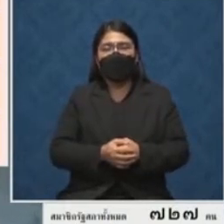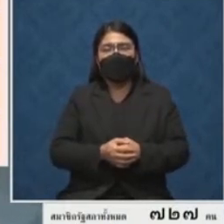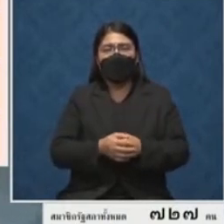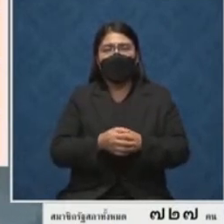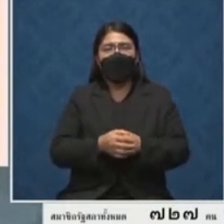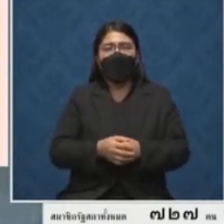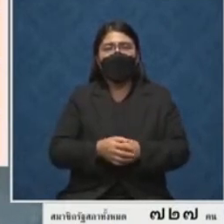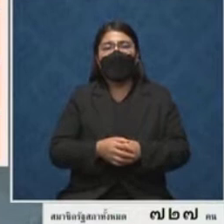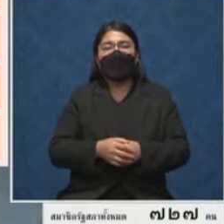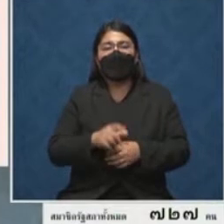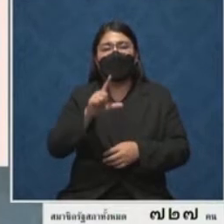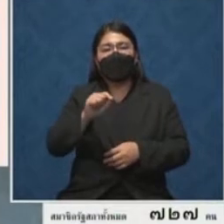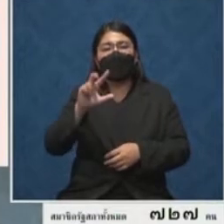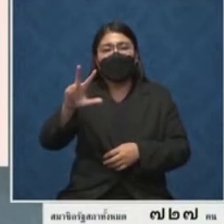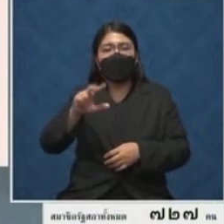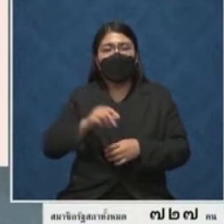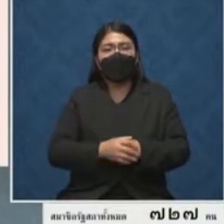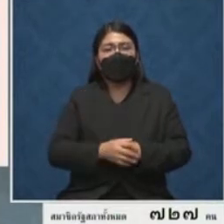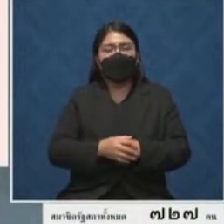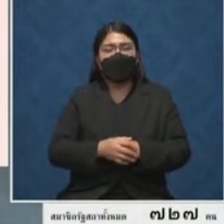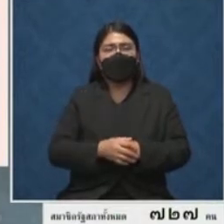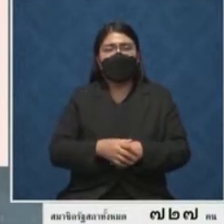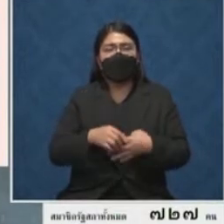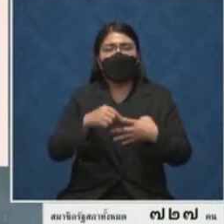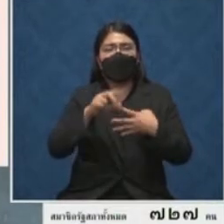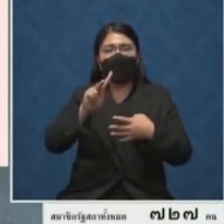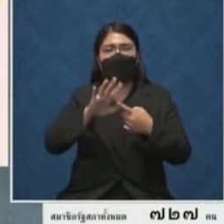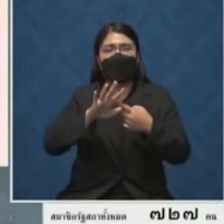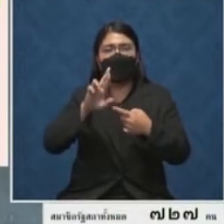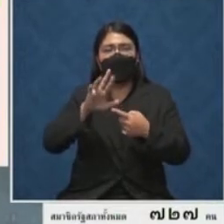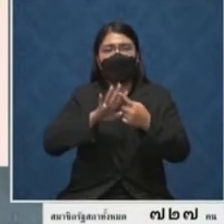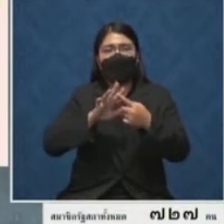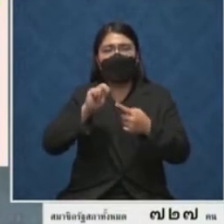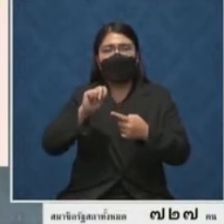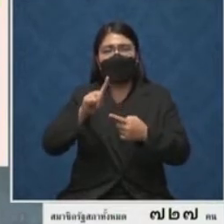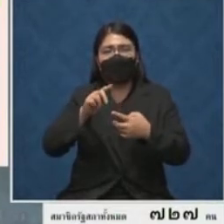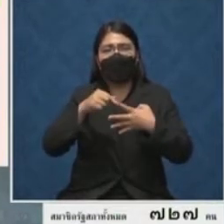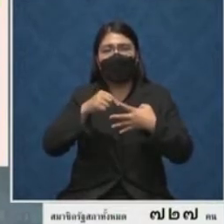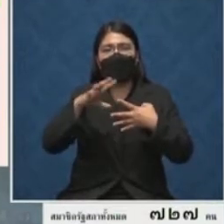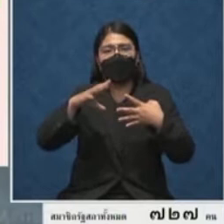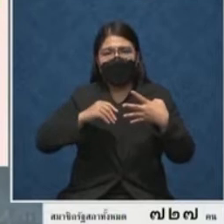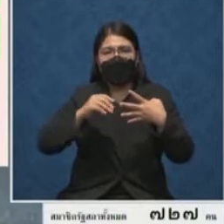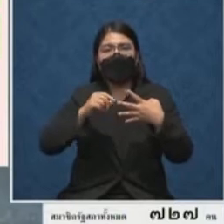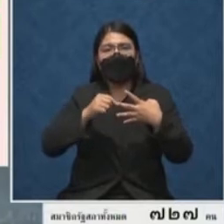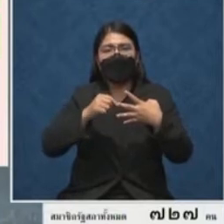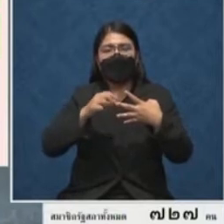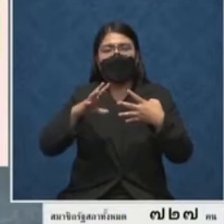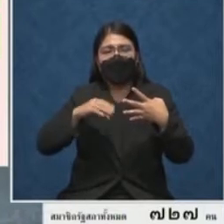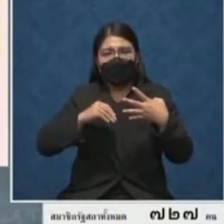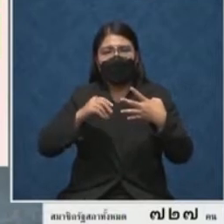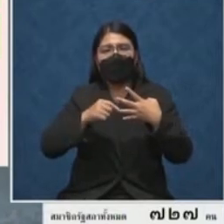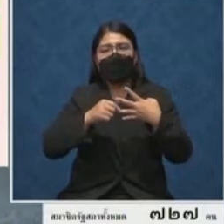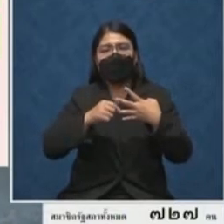23นายการุณโหสกุล 1รับหลักการ2รับหลักการ3